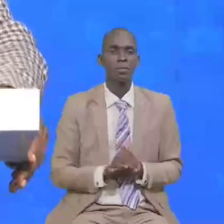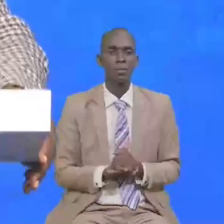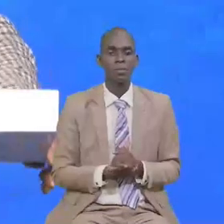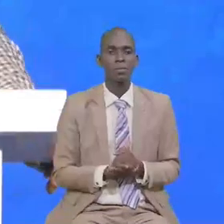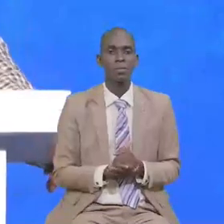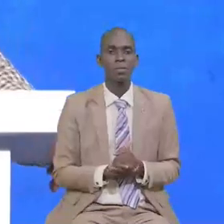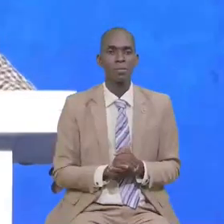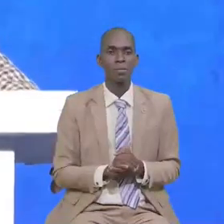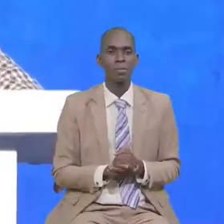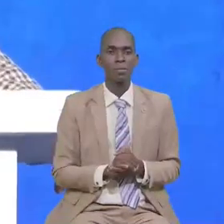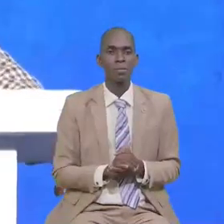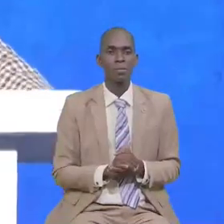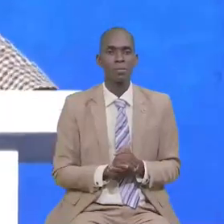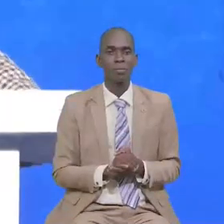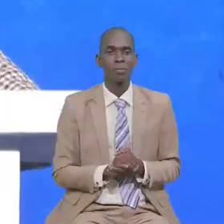d'infirmités.